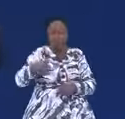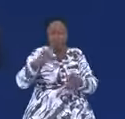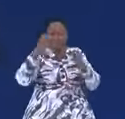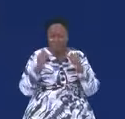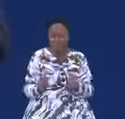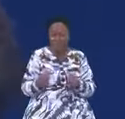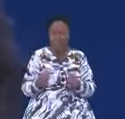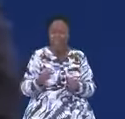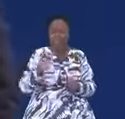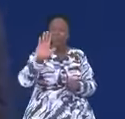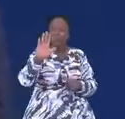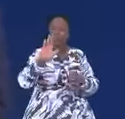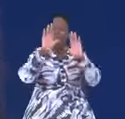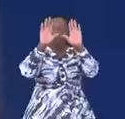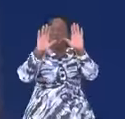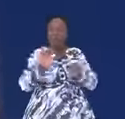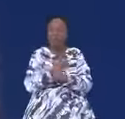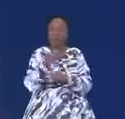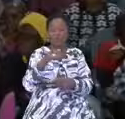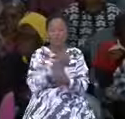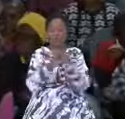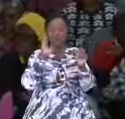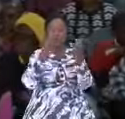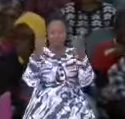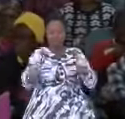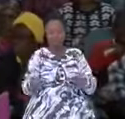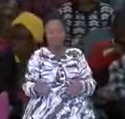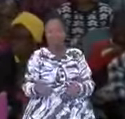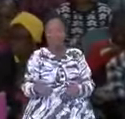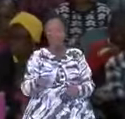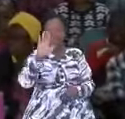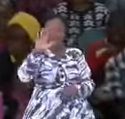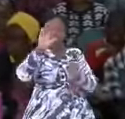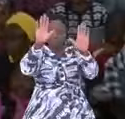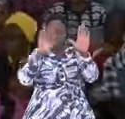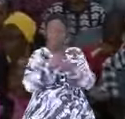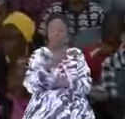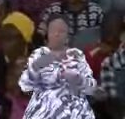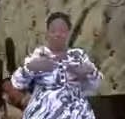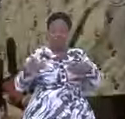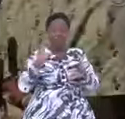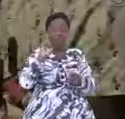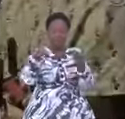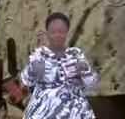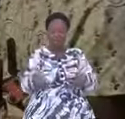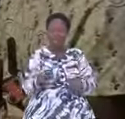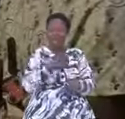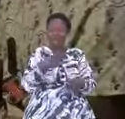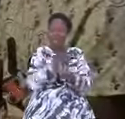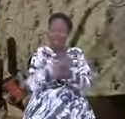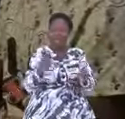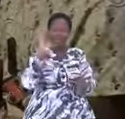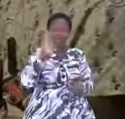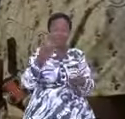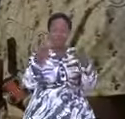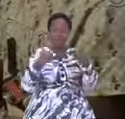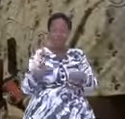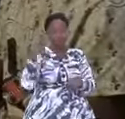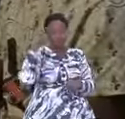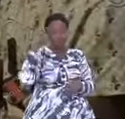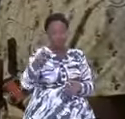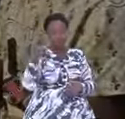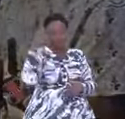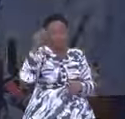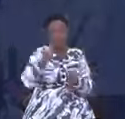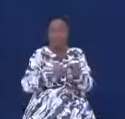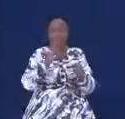salut ne parviendra t miracle de guérison ne parviendra et la délivrance viendra pour toi et pour tout le monde ce soit